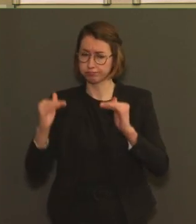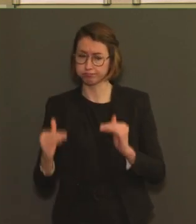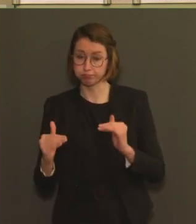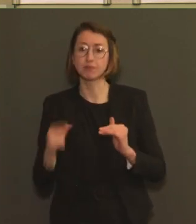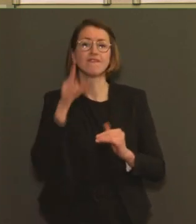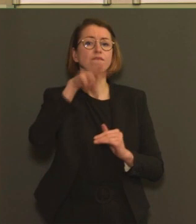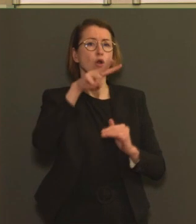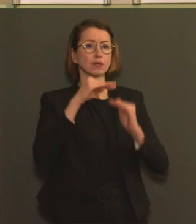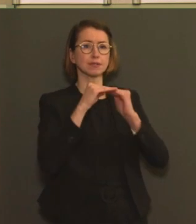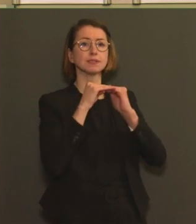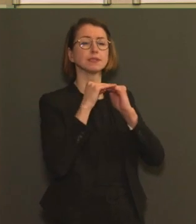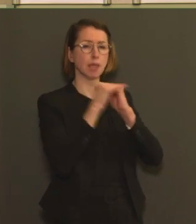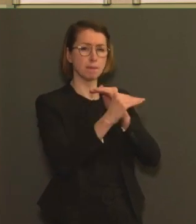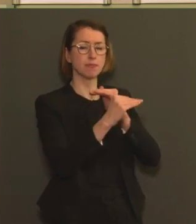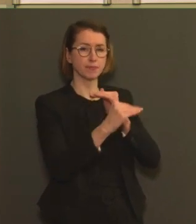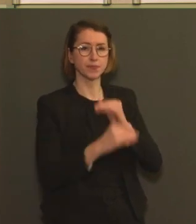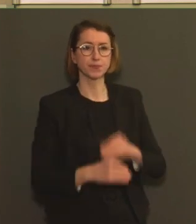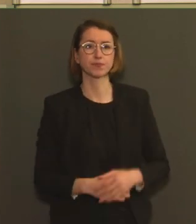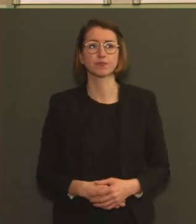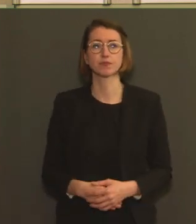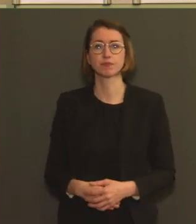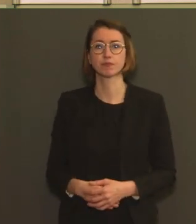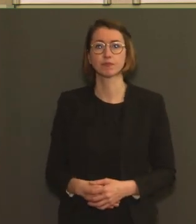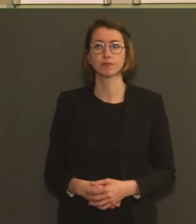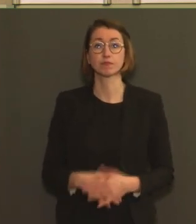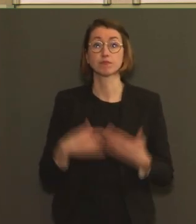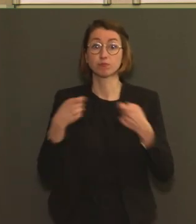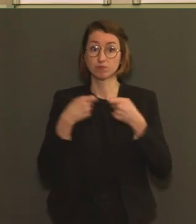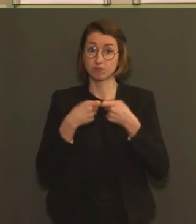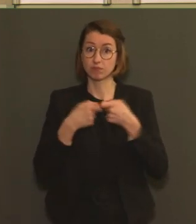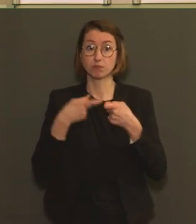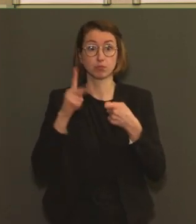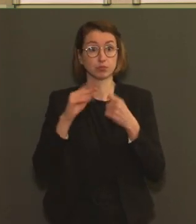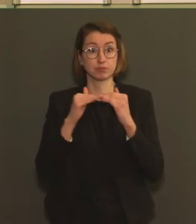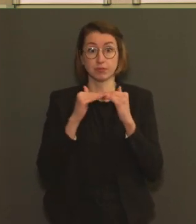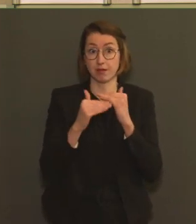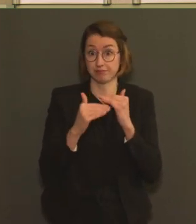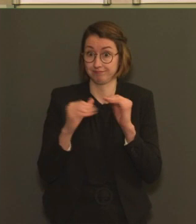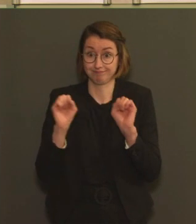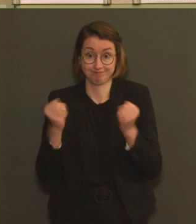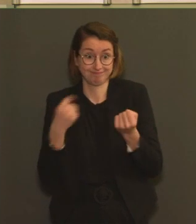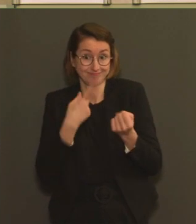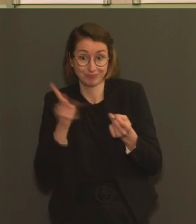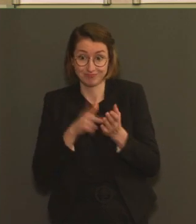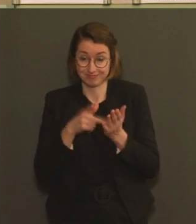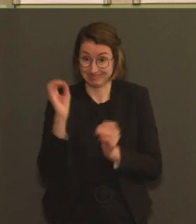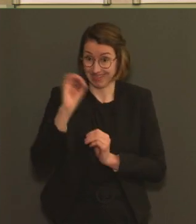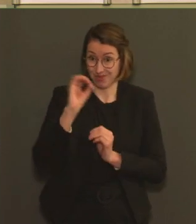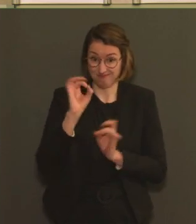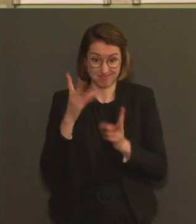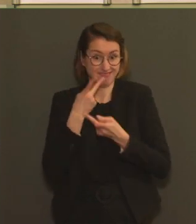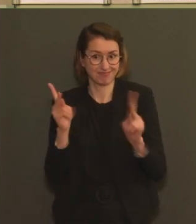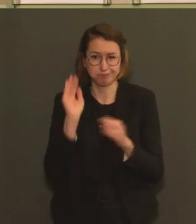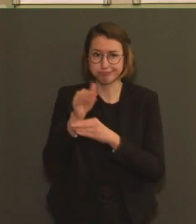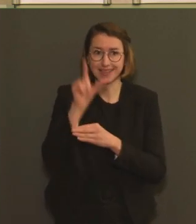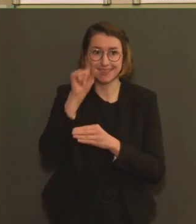à Bruxelles. À Bruxelles, on ne pourrait pas stabiliser plus puisqu'on est à 0 maison de repos comme on l'était la semaine précédente. En